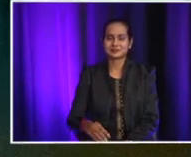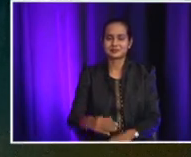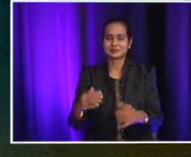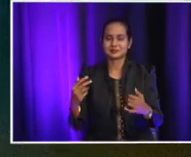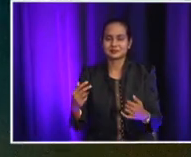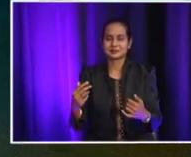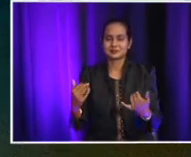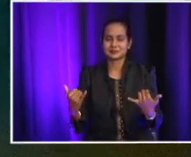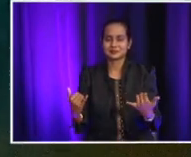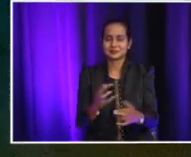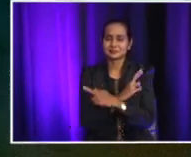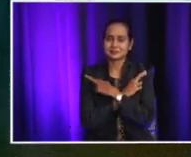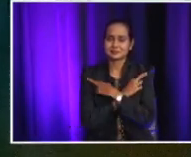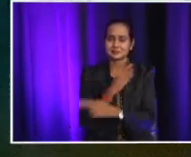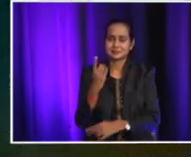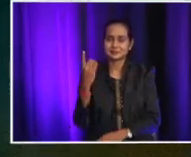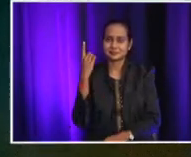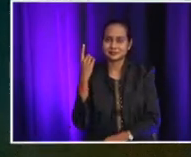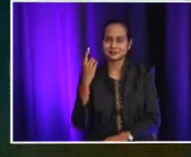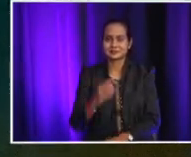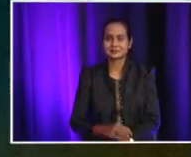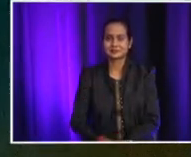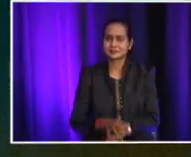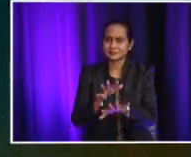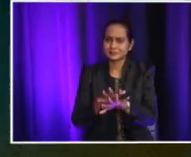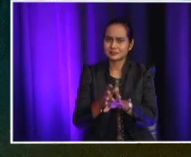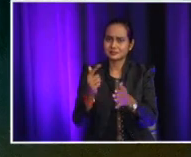kepada anda semua pasti banyak lagi